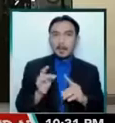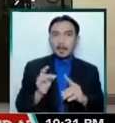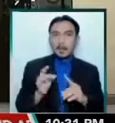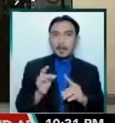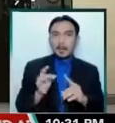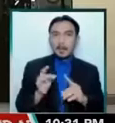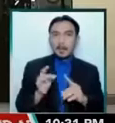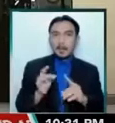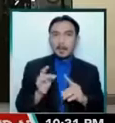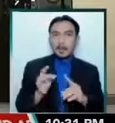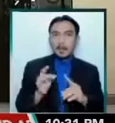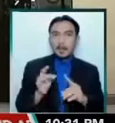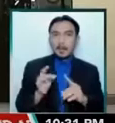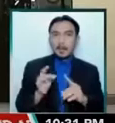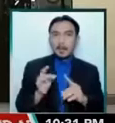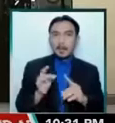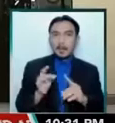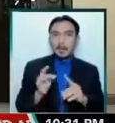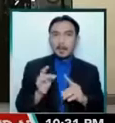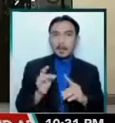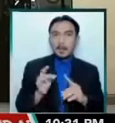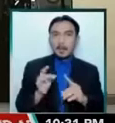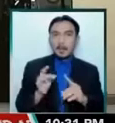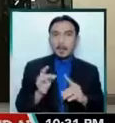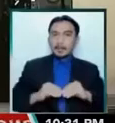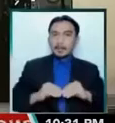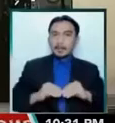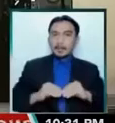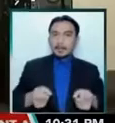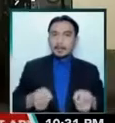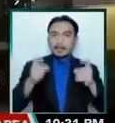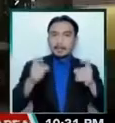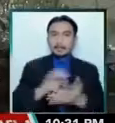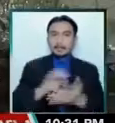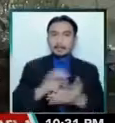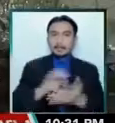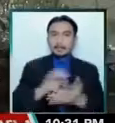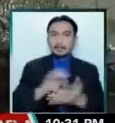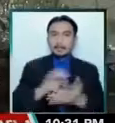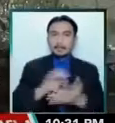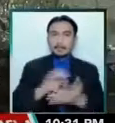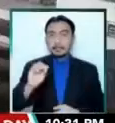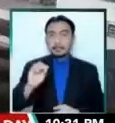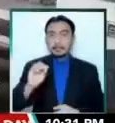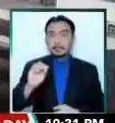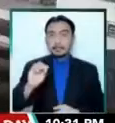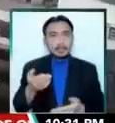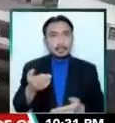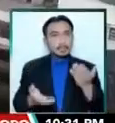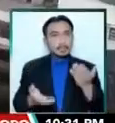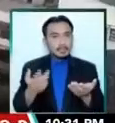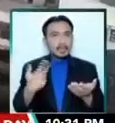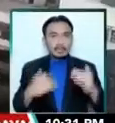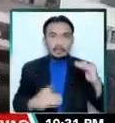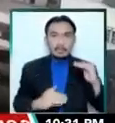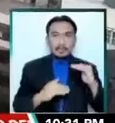0995-715-6864. Guys, patuloy natin panoorin yung news updates. Naman ng Department of Health, posibleng mangyari ang peak bago